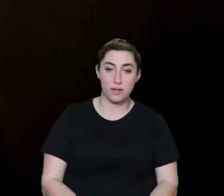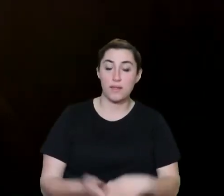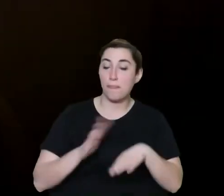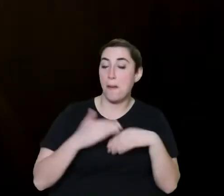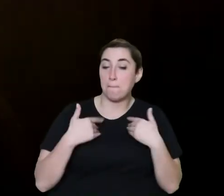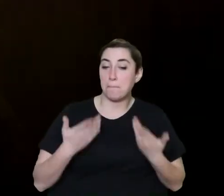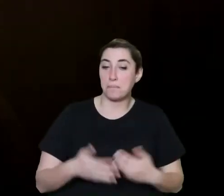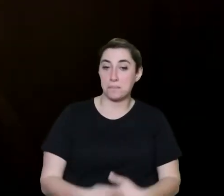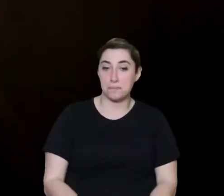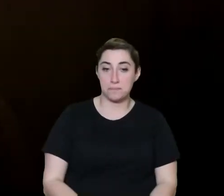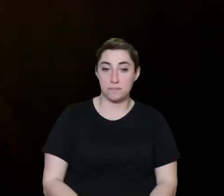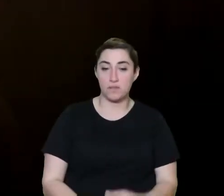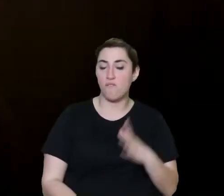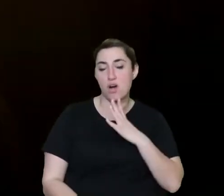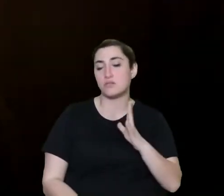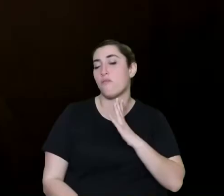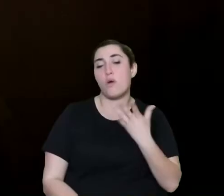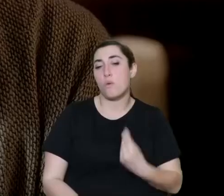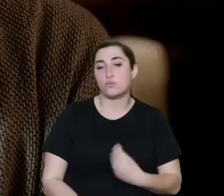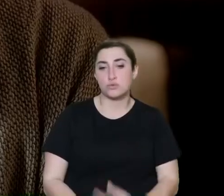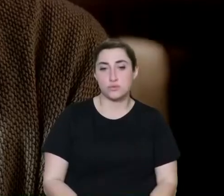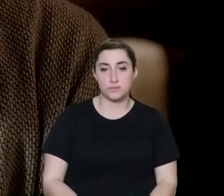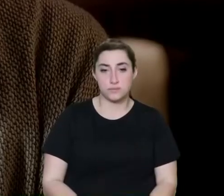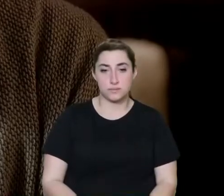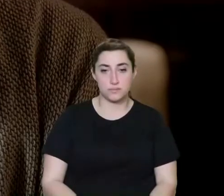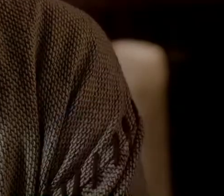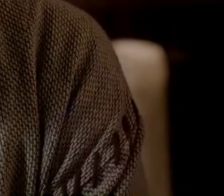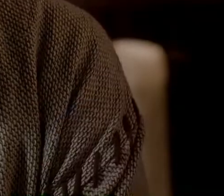Ne yapalım? Varsa vardır.